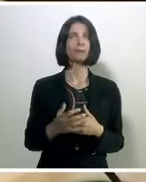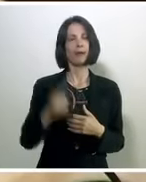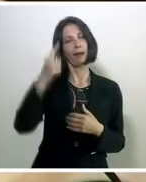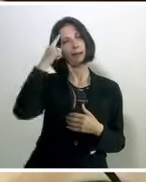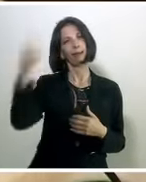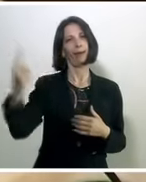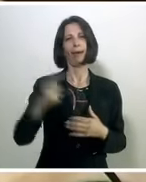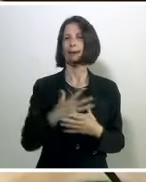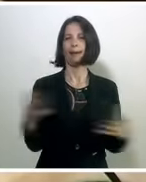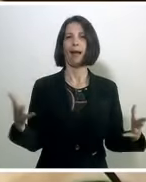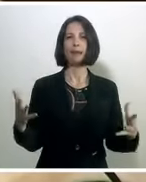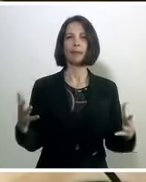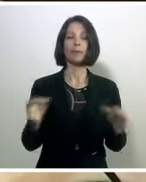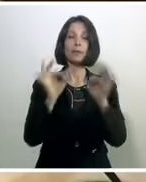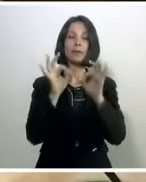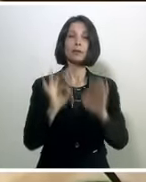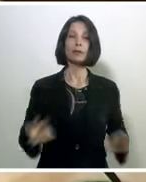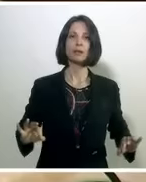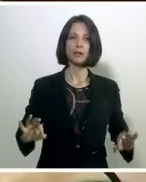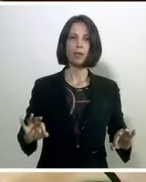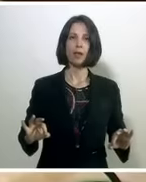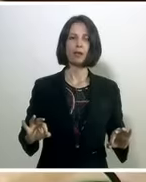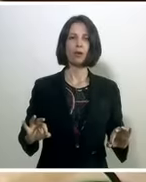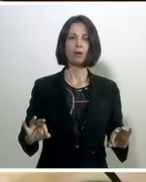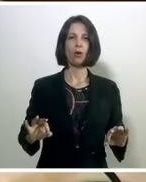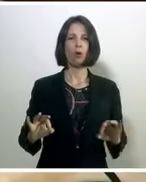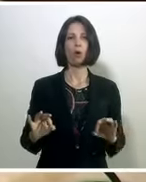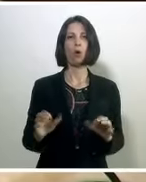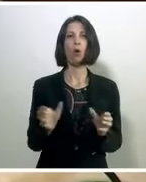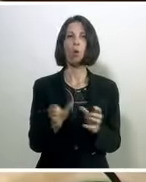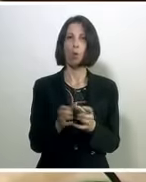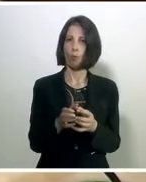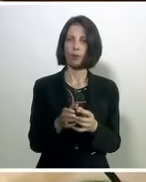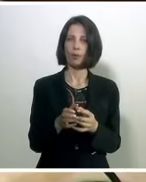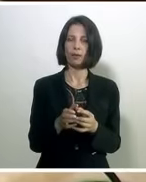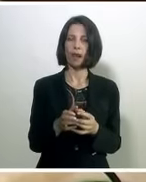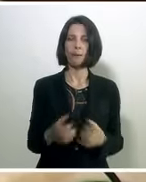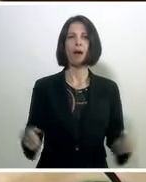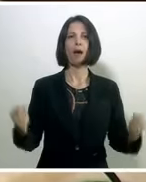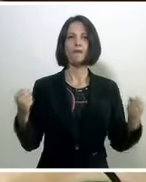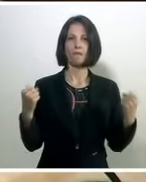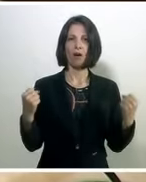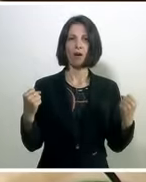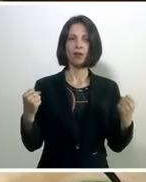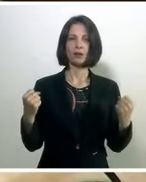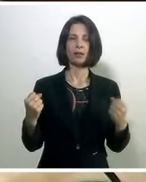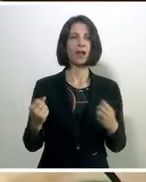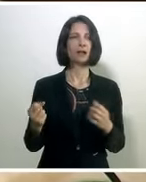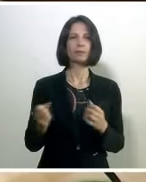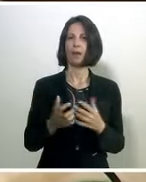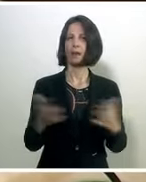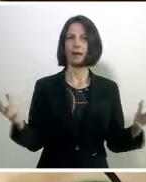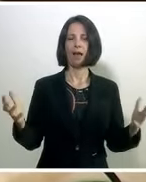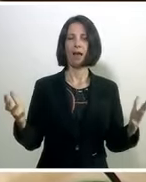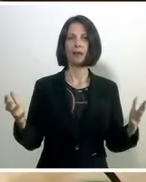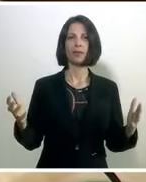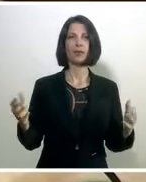nel rispetto dello spirito comunitario ma anche nella forza di grandi e Creative